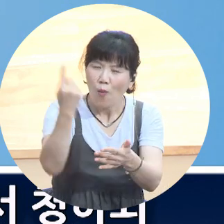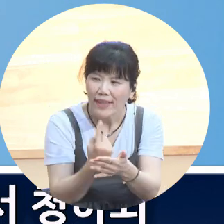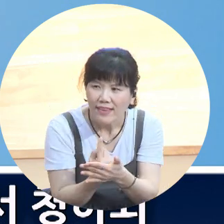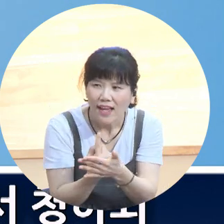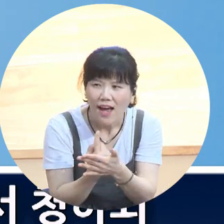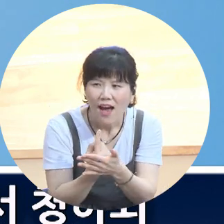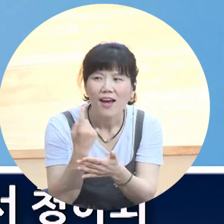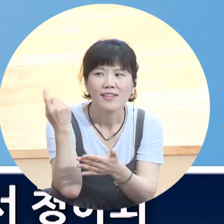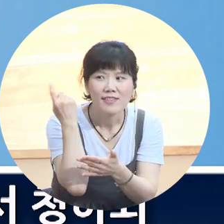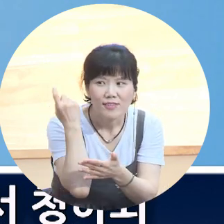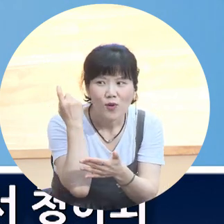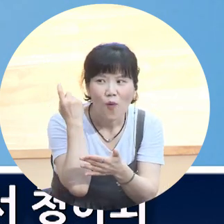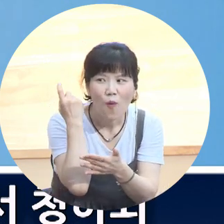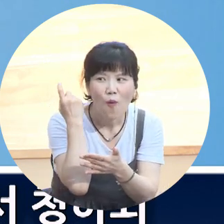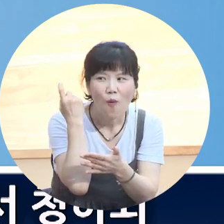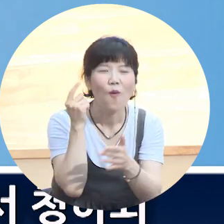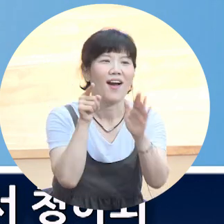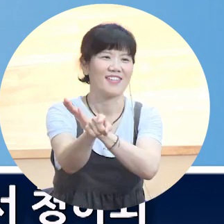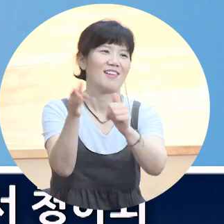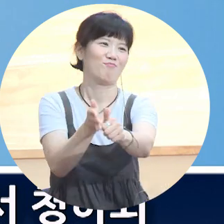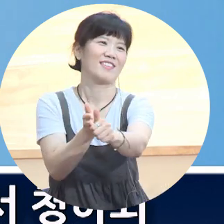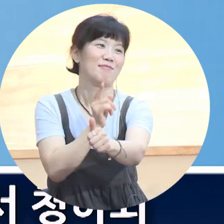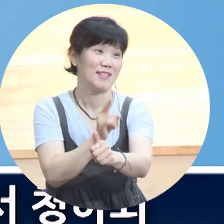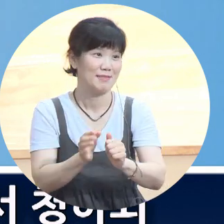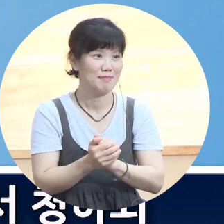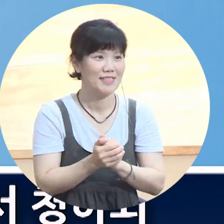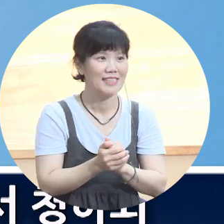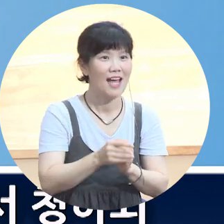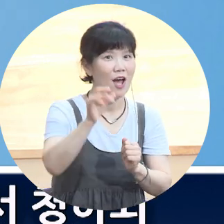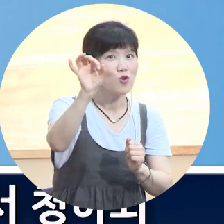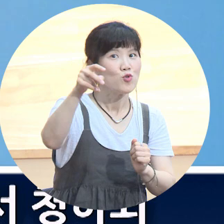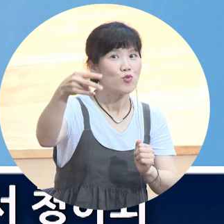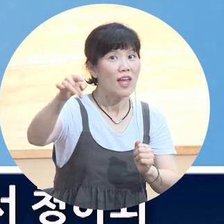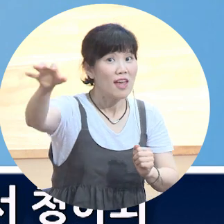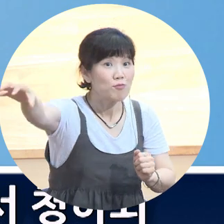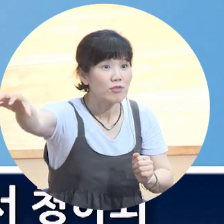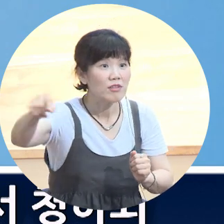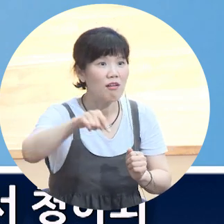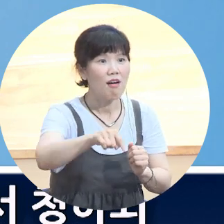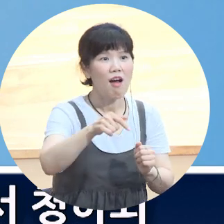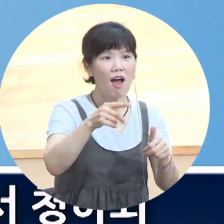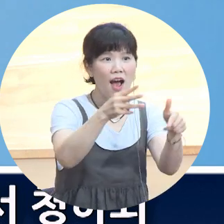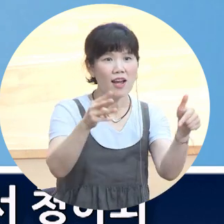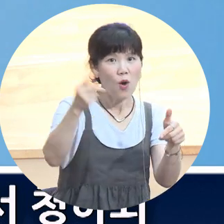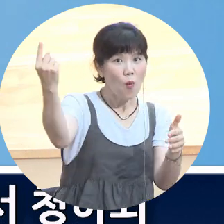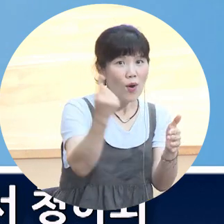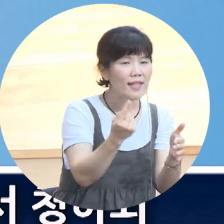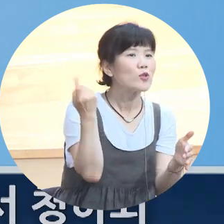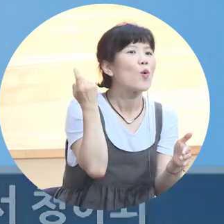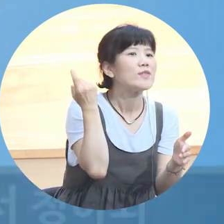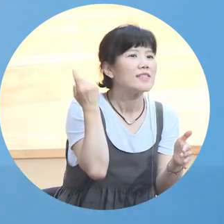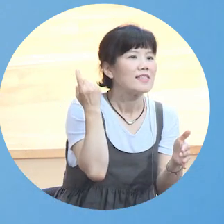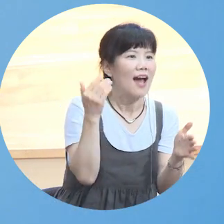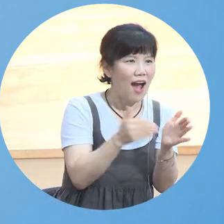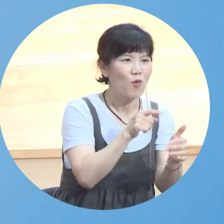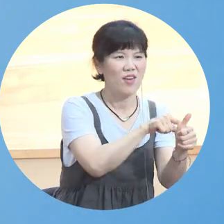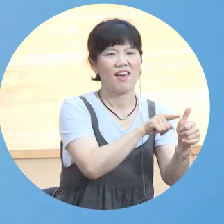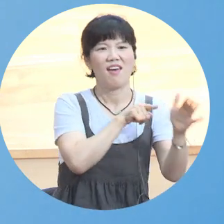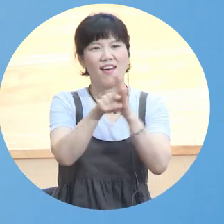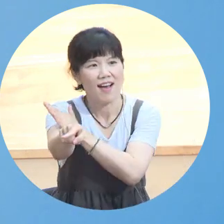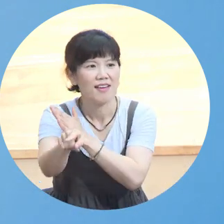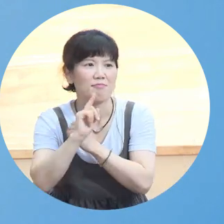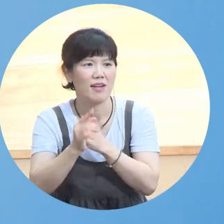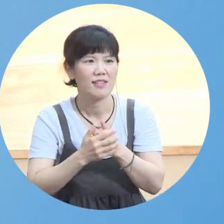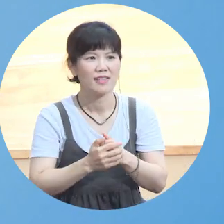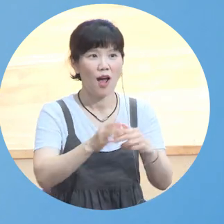다음엔 예수께서 유대 로부터 갈릴리 오셨다는 소식을 듣고 같다라고 말합니다 왕의 신하의 집은 가버나움